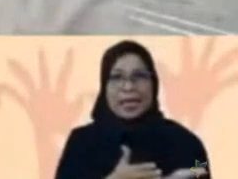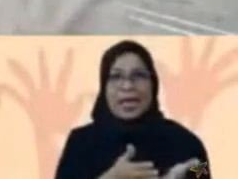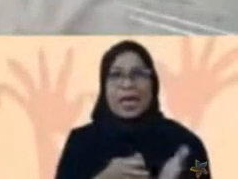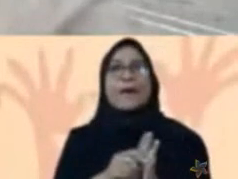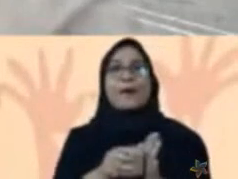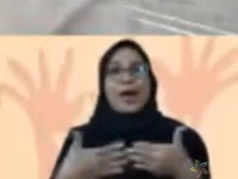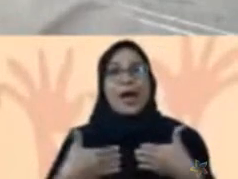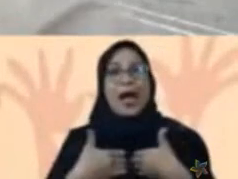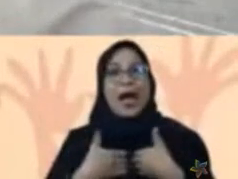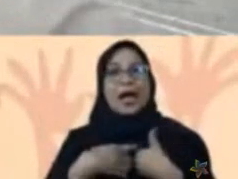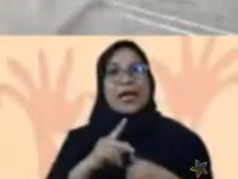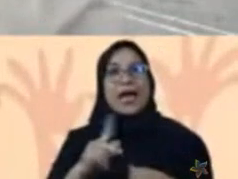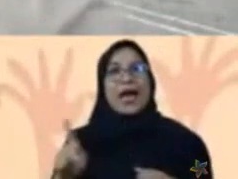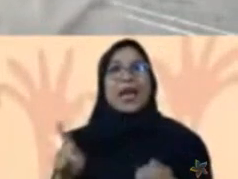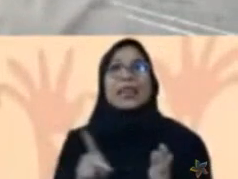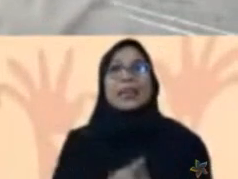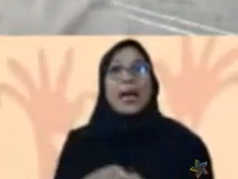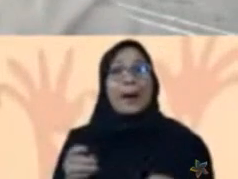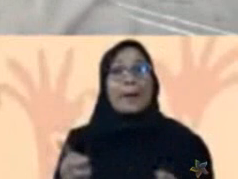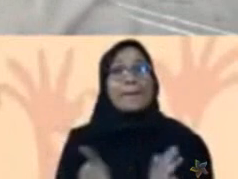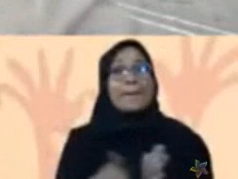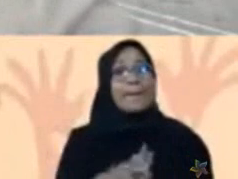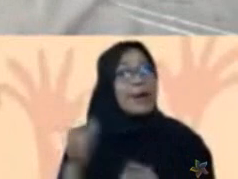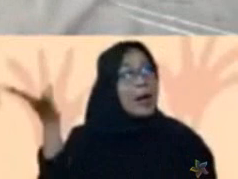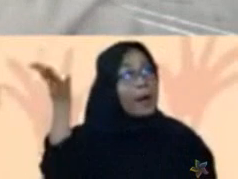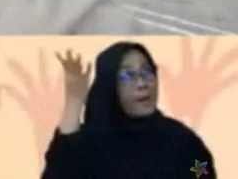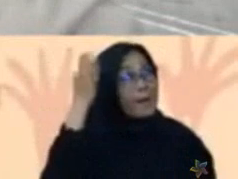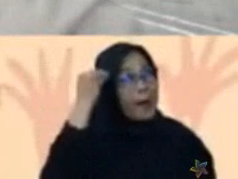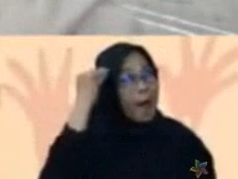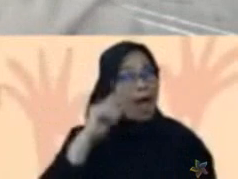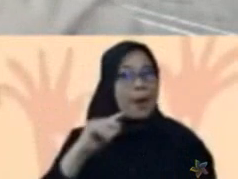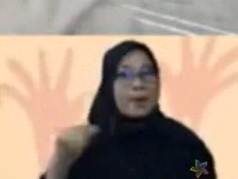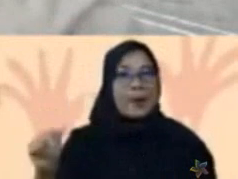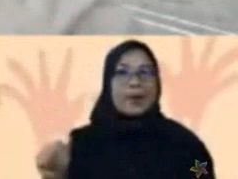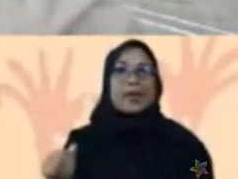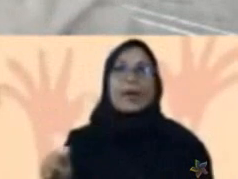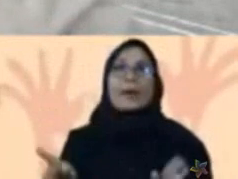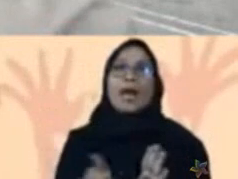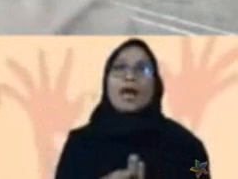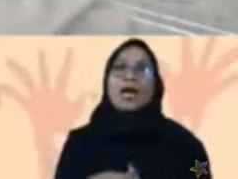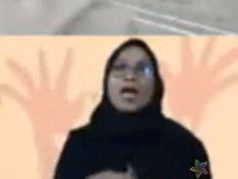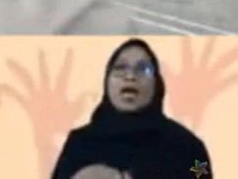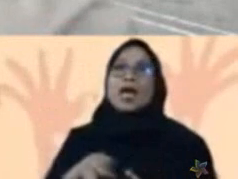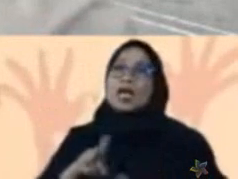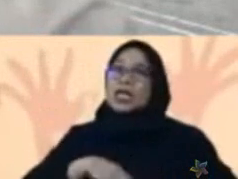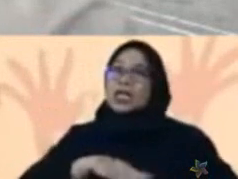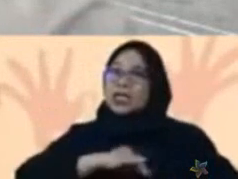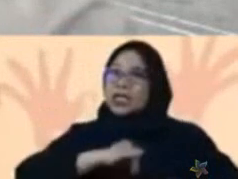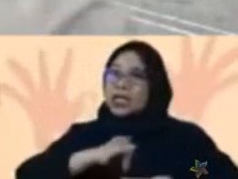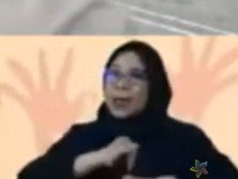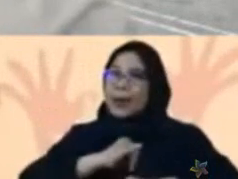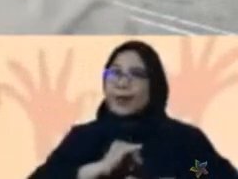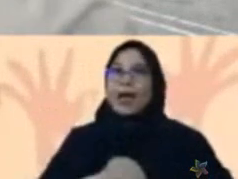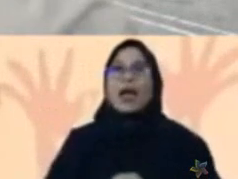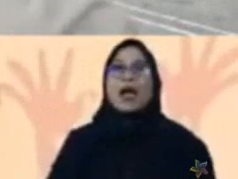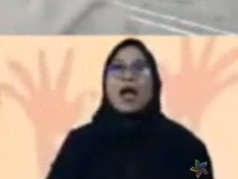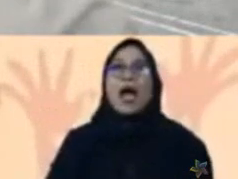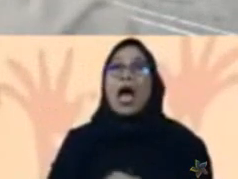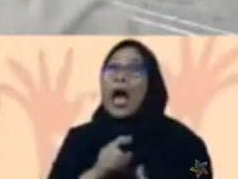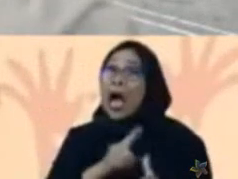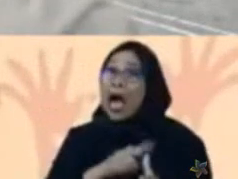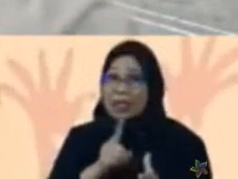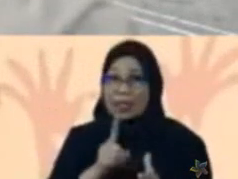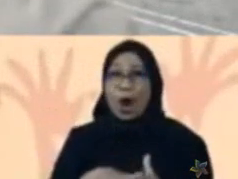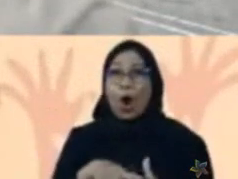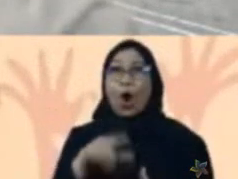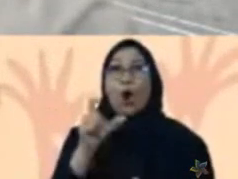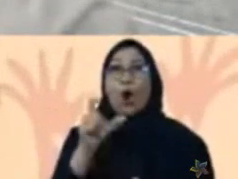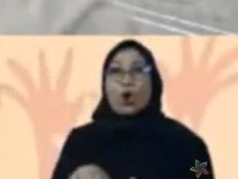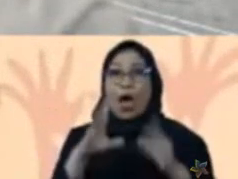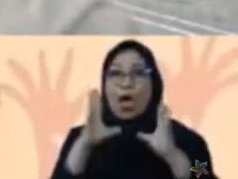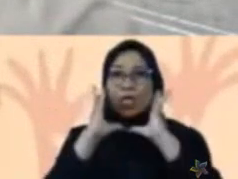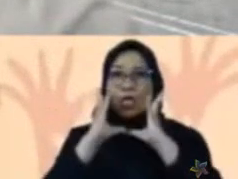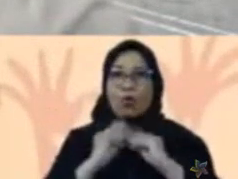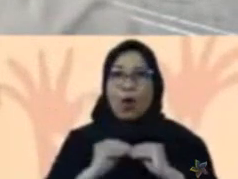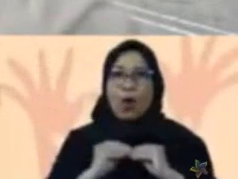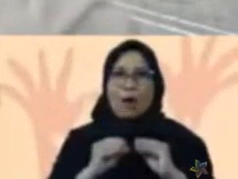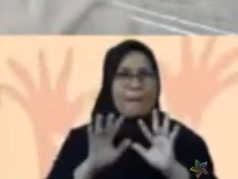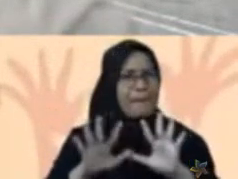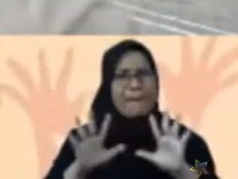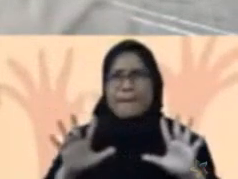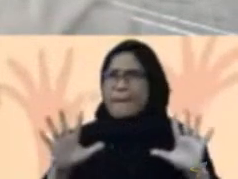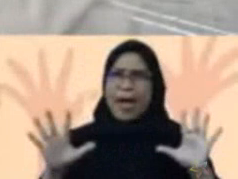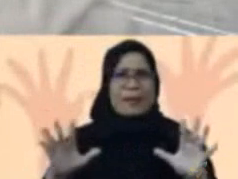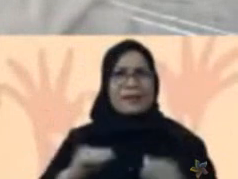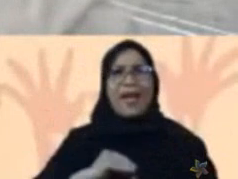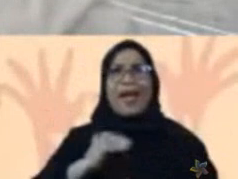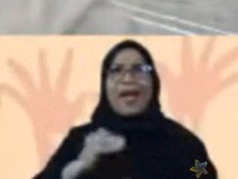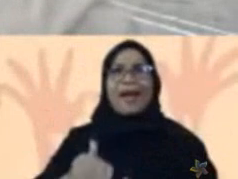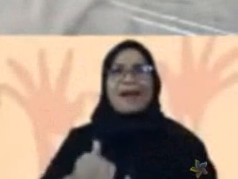pemahaman kepada guru-guru. Kita berbagi praktik baik kepada sesama kolega ya Bu ya. Dan iya, juga para orang tua nih Bu, gitu. Banyak banget orang tua yang